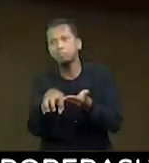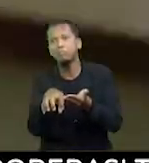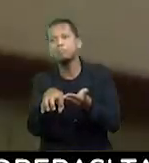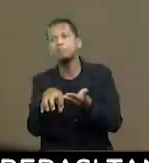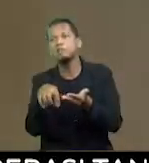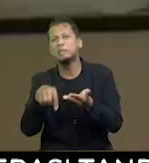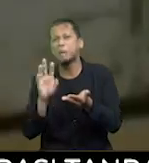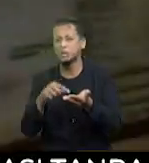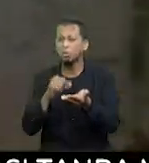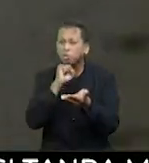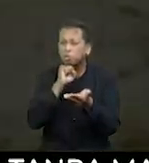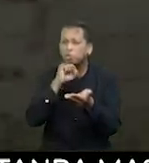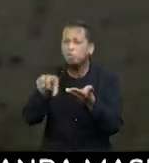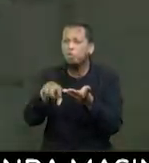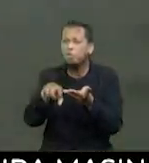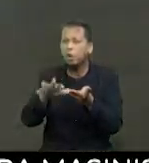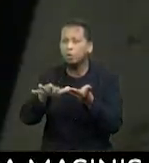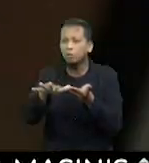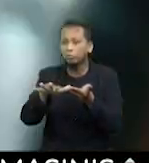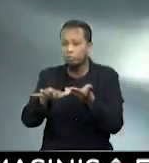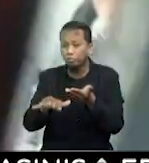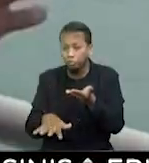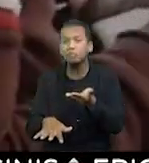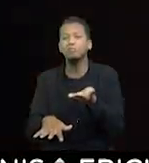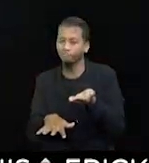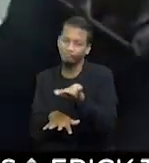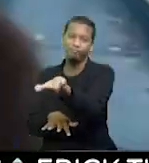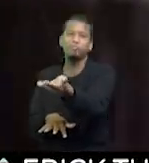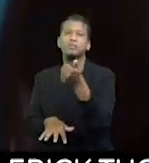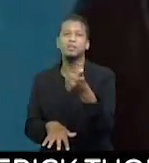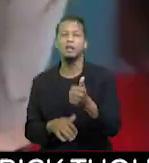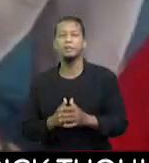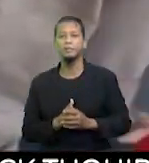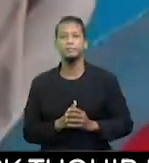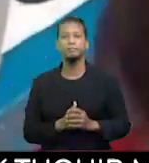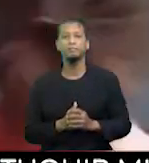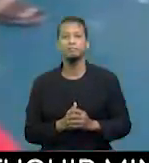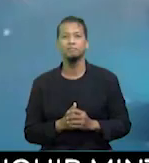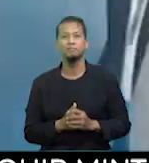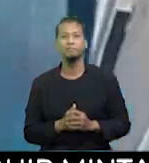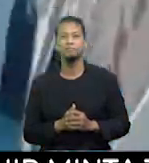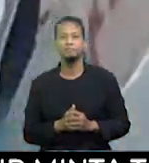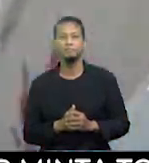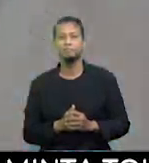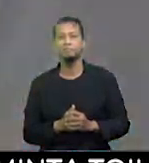dan bersandar di Pelabuhan Merak. Dari Cilegon, Banten, Iskandar Nasution, iNews melaporkan.